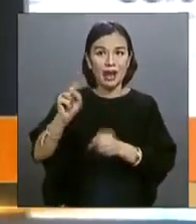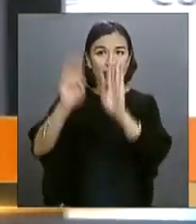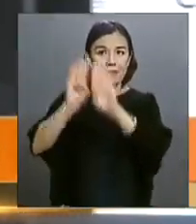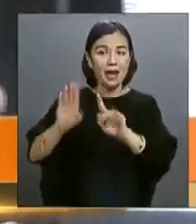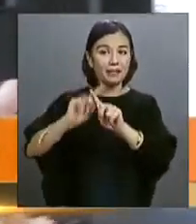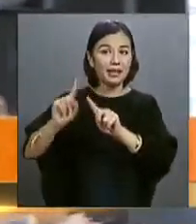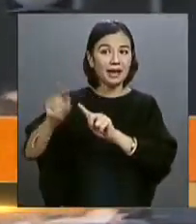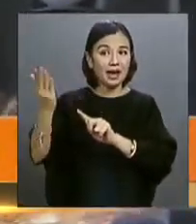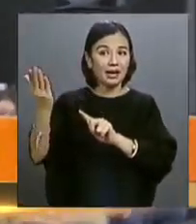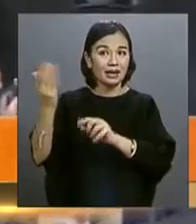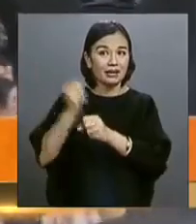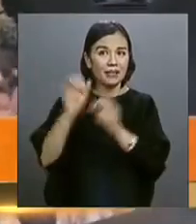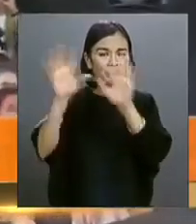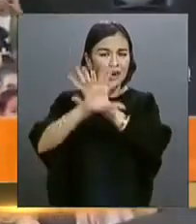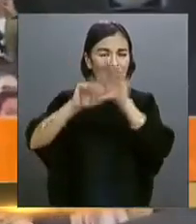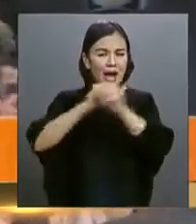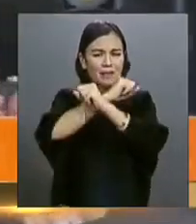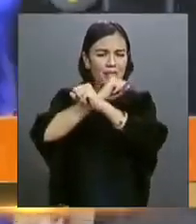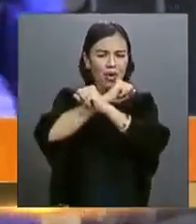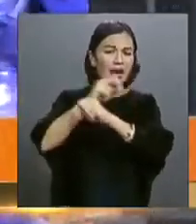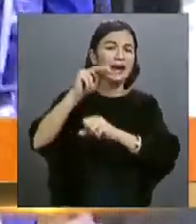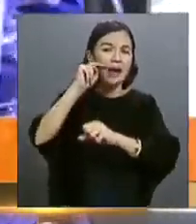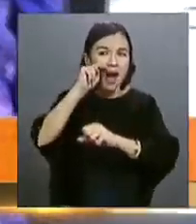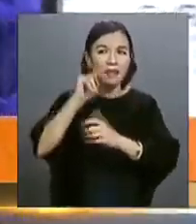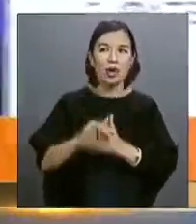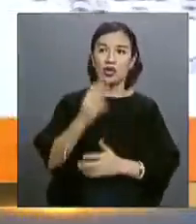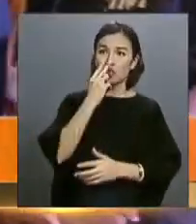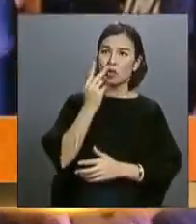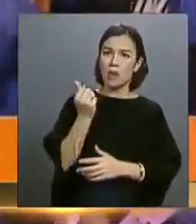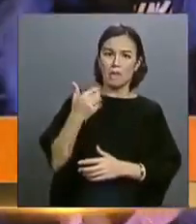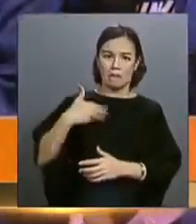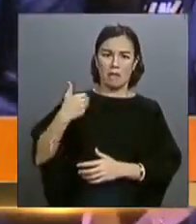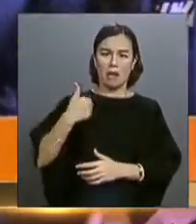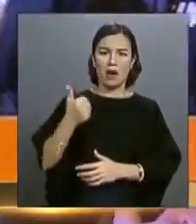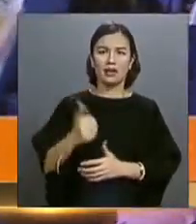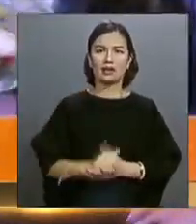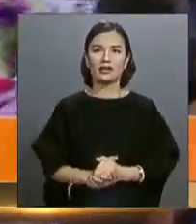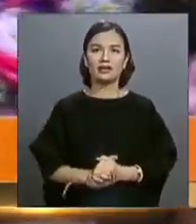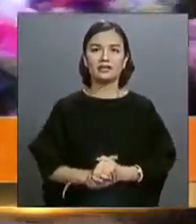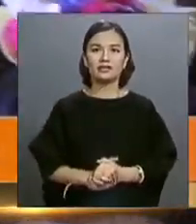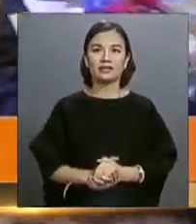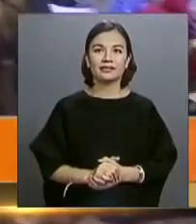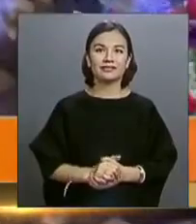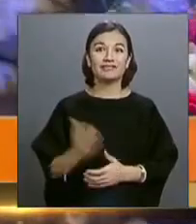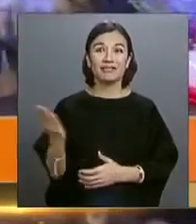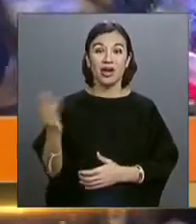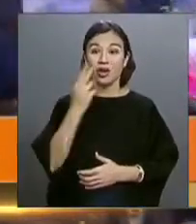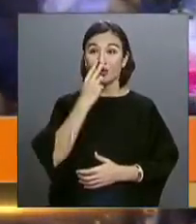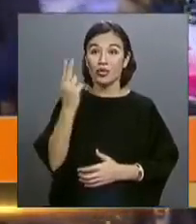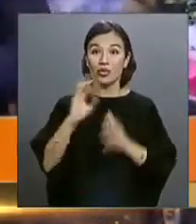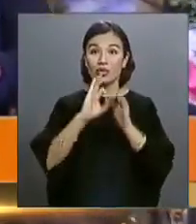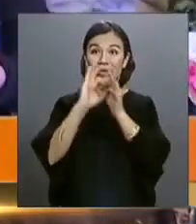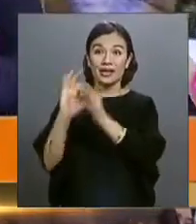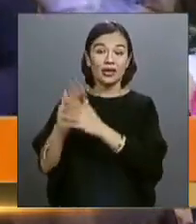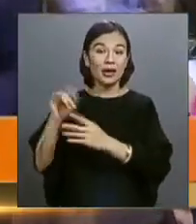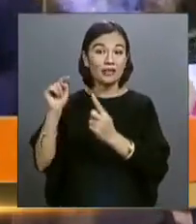ให้ผ้าเป็นวอเตอร์พรูฟดูแข็งแรงและมีความเป็นสตรีทมากขึ้นคอลเลกชันนี้มีเรื่องราวเพราะมาในคอนเซปต์ The Tale